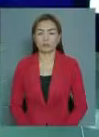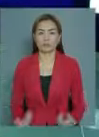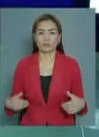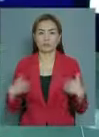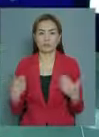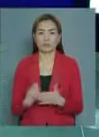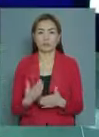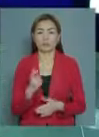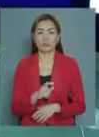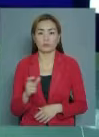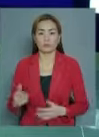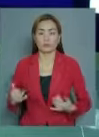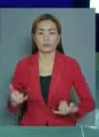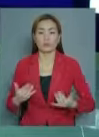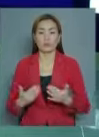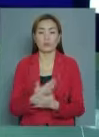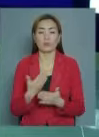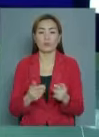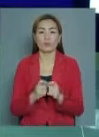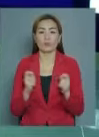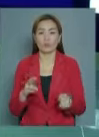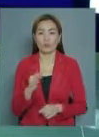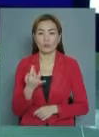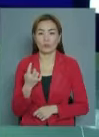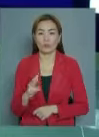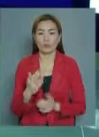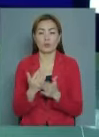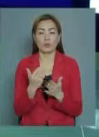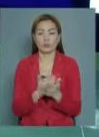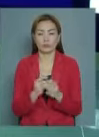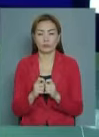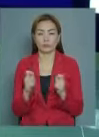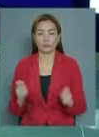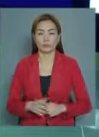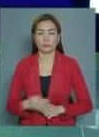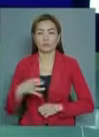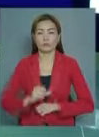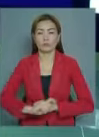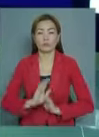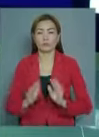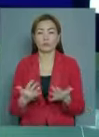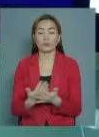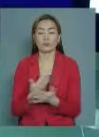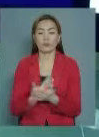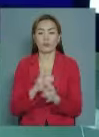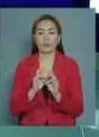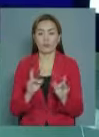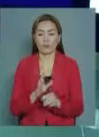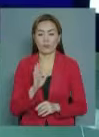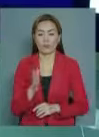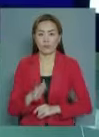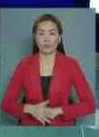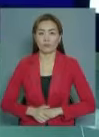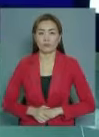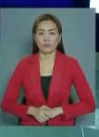Армыс қадірменді көрермен, Атырау арнасының эфирінде түйін ақпаратты сараптау бағдарламасы. Осы апта қандай жаңалықтармен есте қалды? Бірге білетін